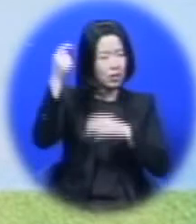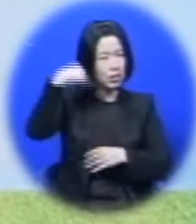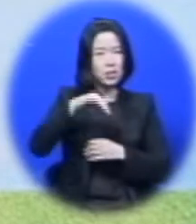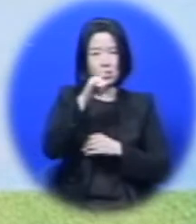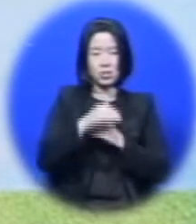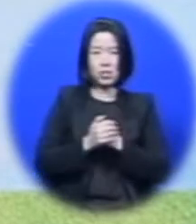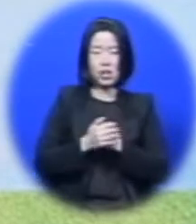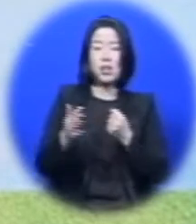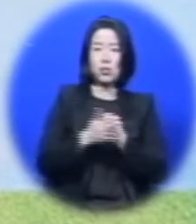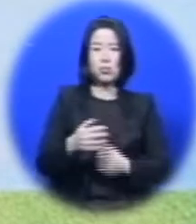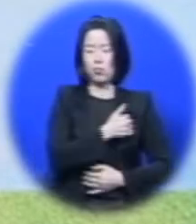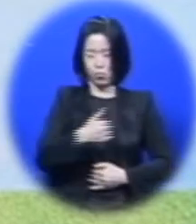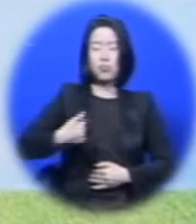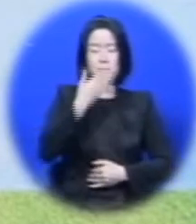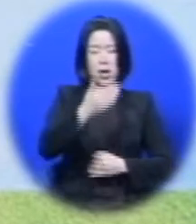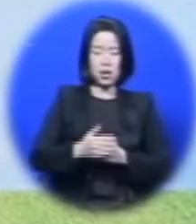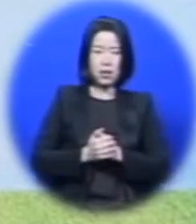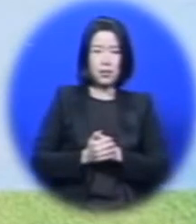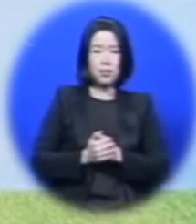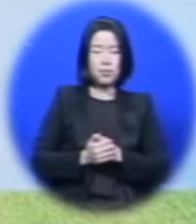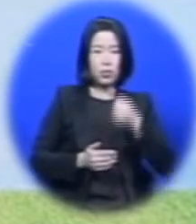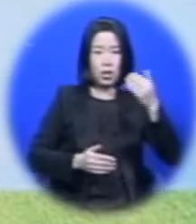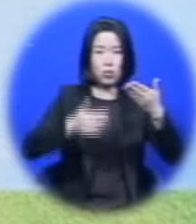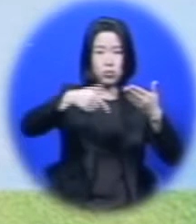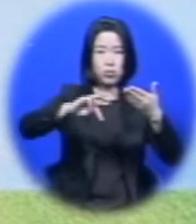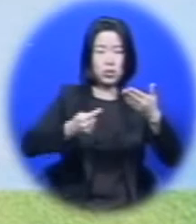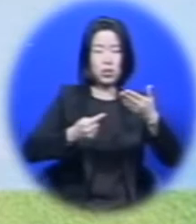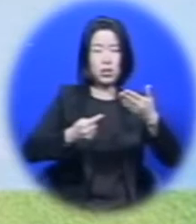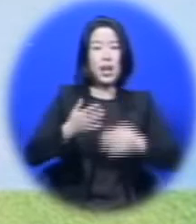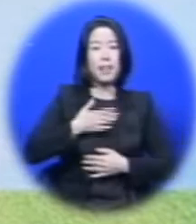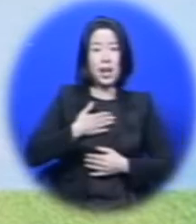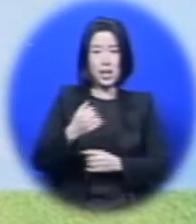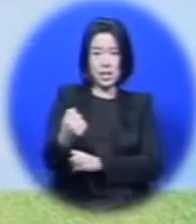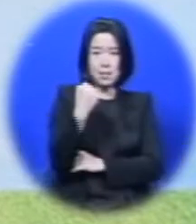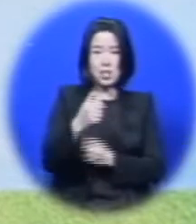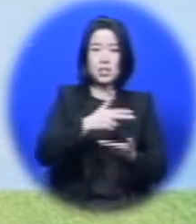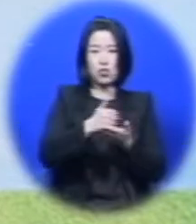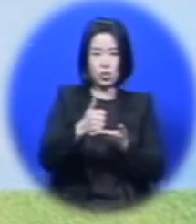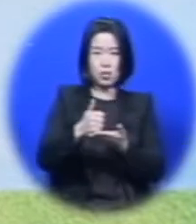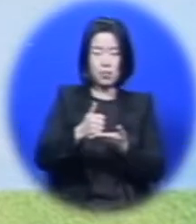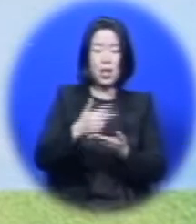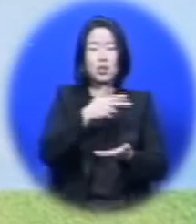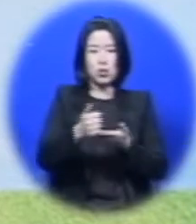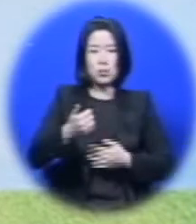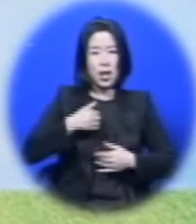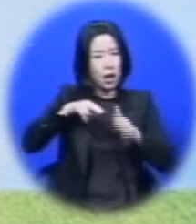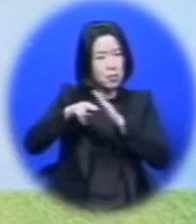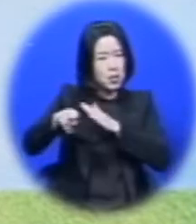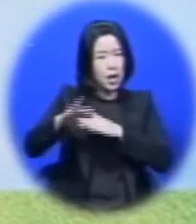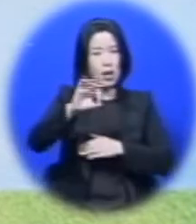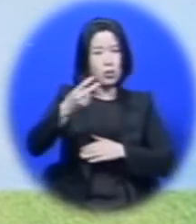그러니까 당당한 거죠. 9절에 보면 나의 힘이신 주님, 주님은 내가 피할 요새시니